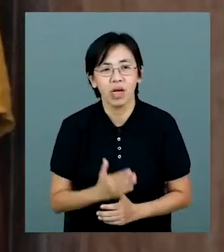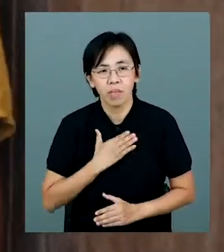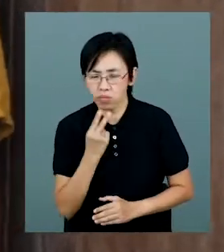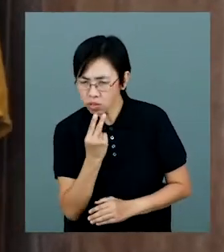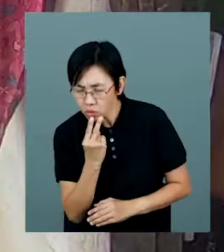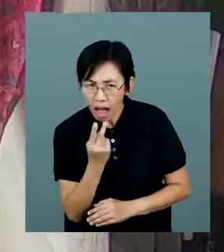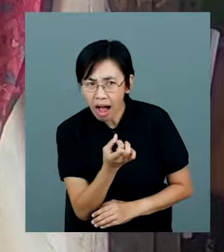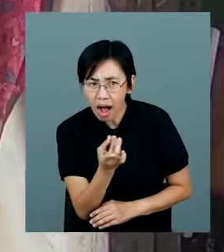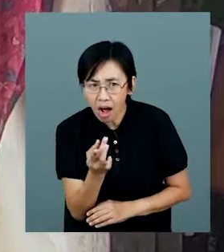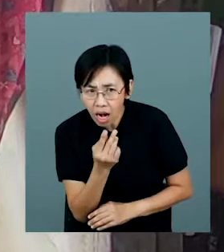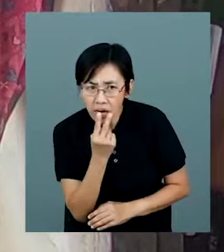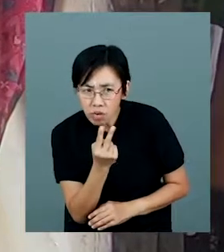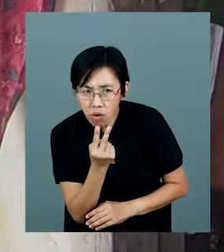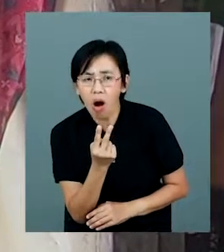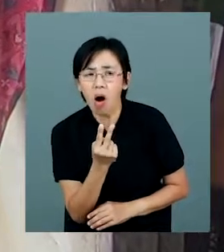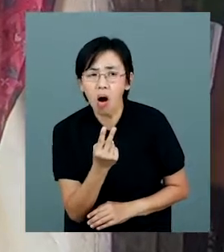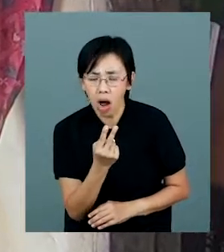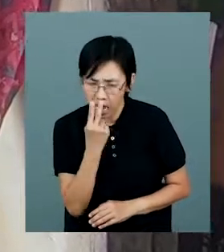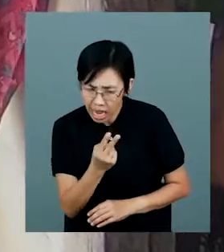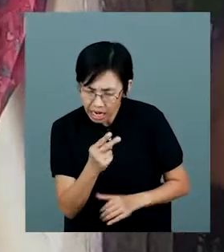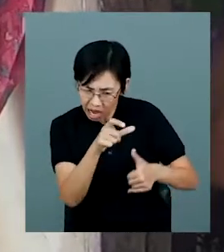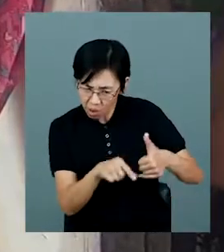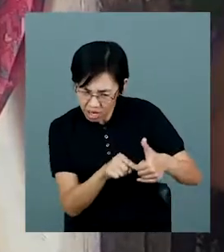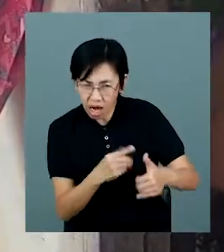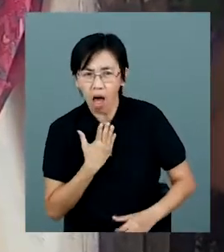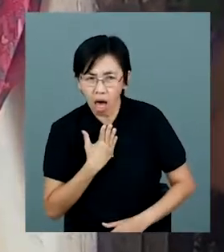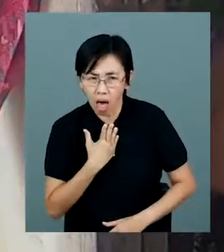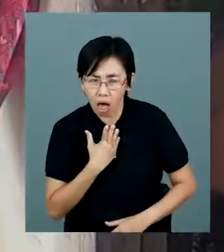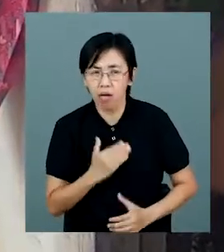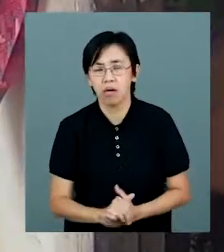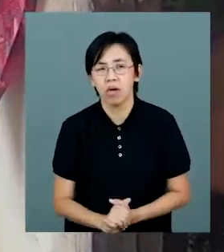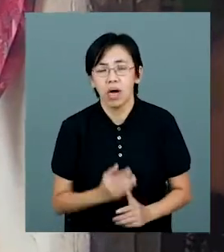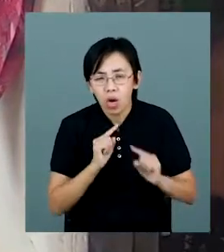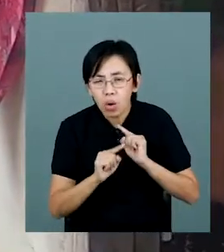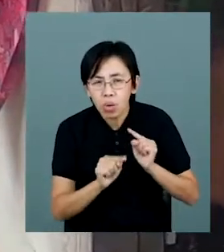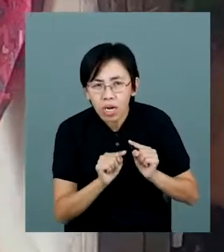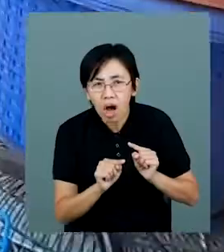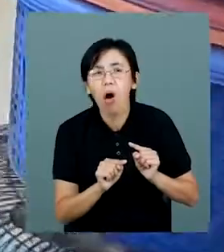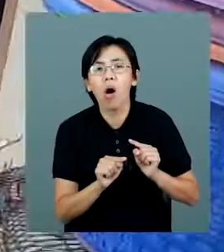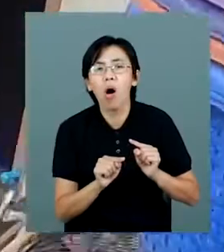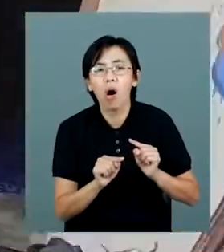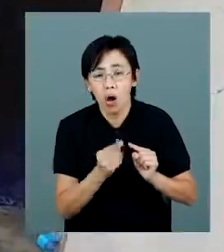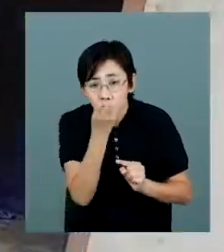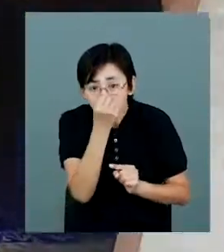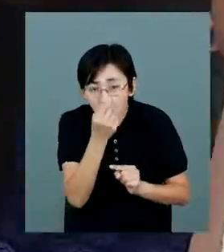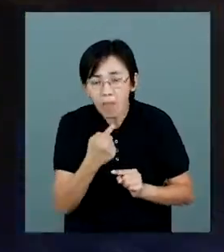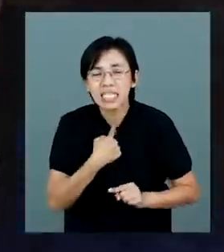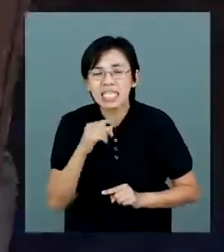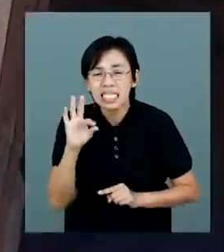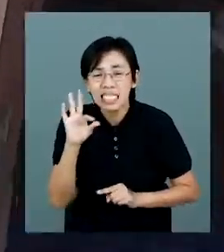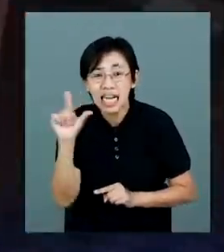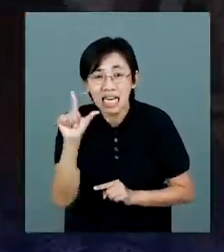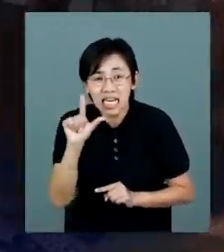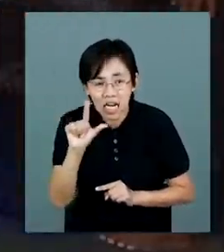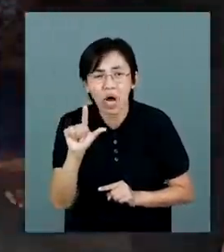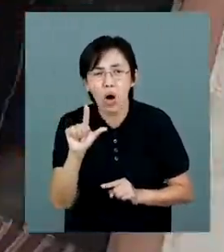งพื้นที่ผมก็ได้สังเกตแล้วก็พอดูเห็นว่าพี่คนนี้ครับเขายังไอไปคุยกับเขาว่าเนี่ยลอง